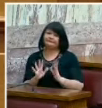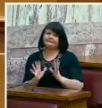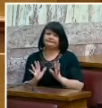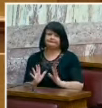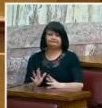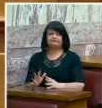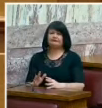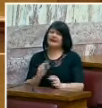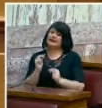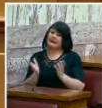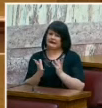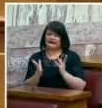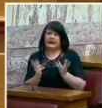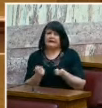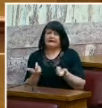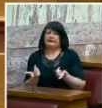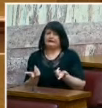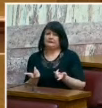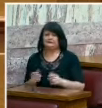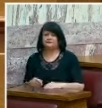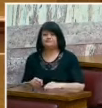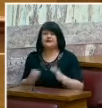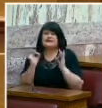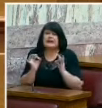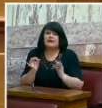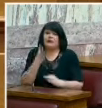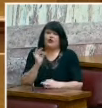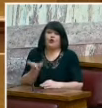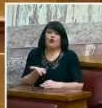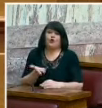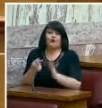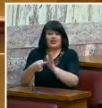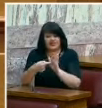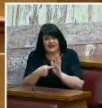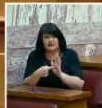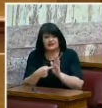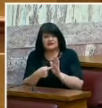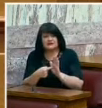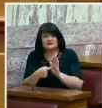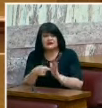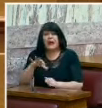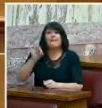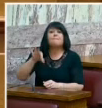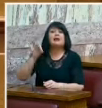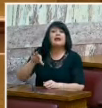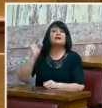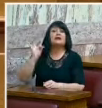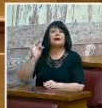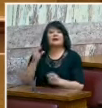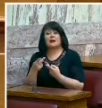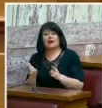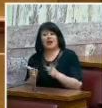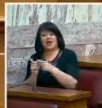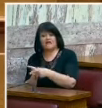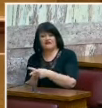το οποίο σας κατηγορώ, είναι πολύ συγκεκριμένο. Δείχνεται επιλεκτική ανοχή σε αυτές